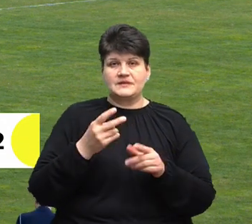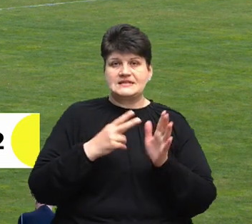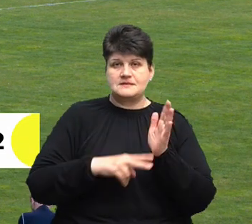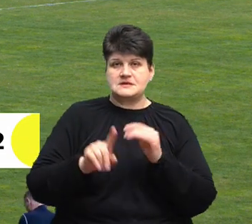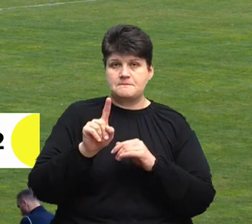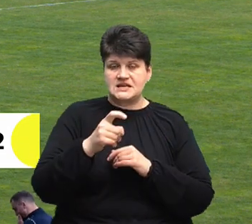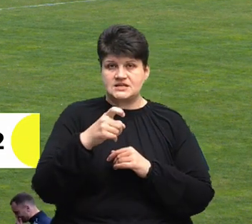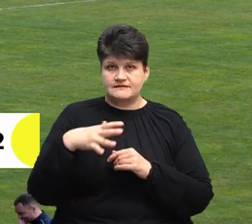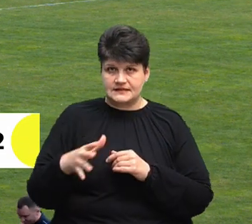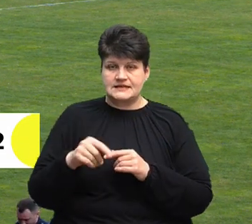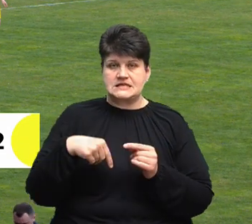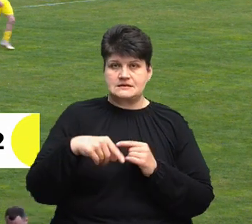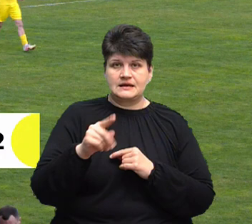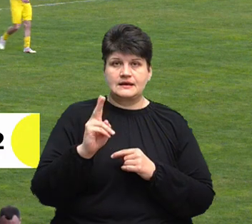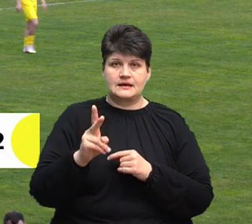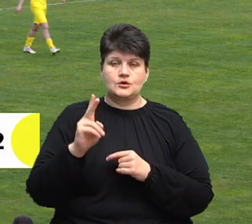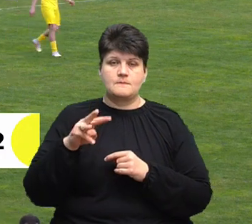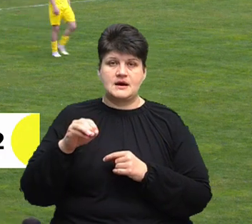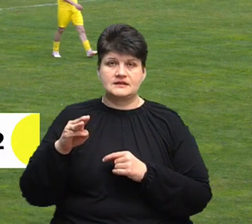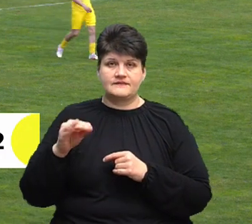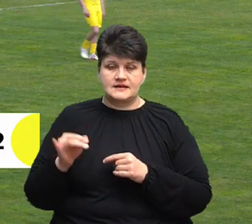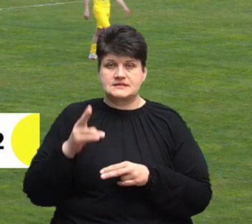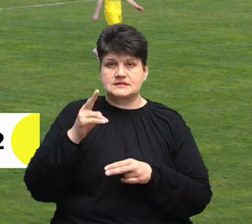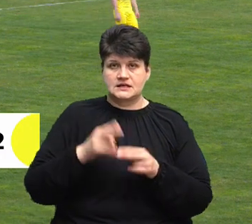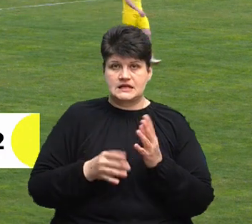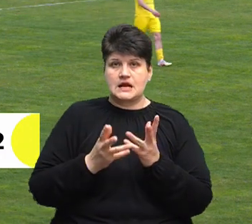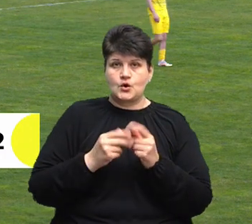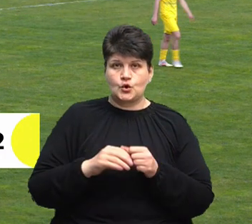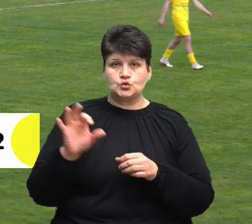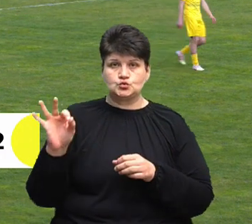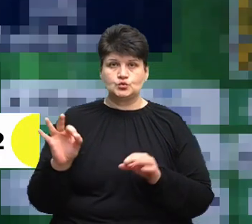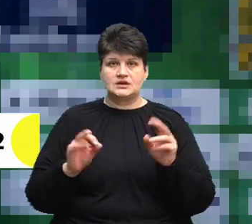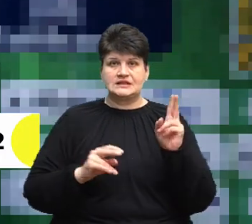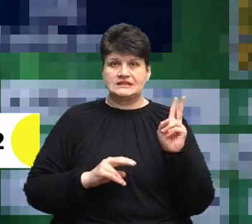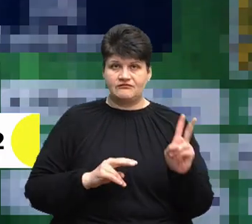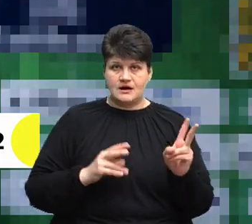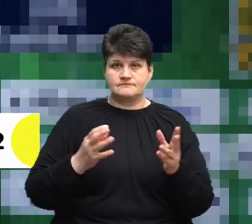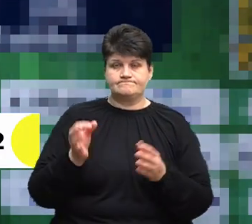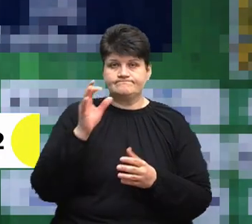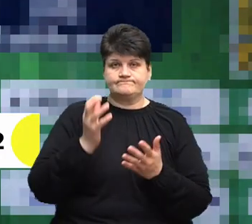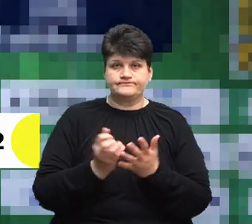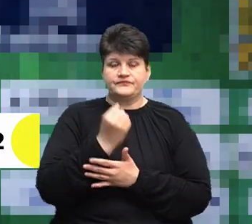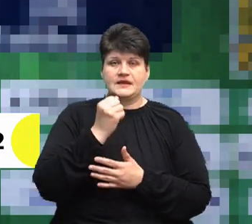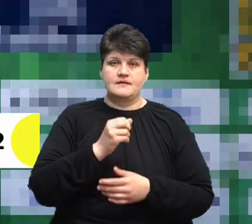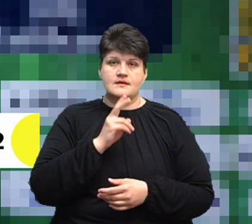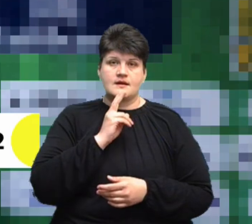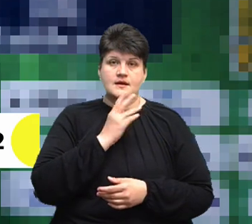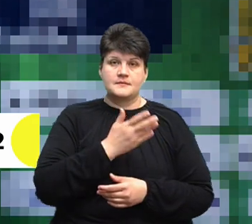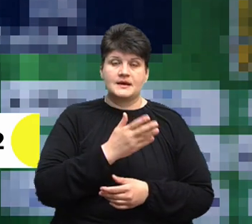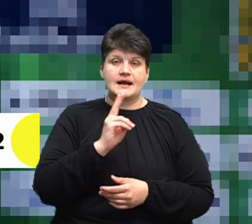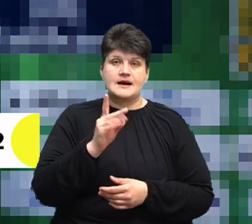забив Кирило Матвєєв. Матч завершився з рахунком 0-2 на користь Кременя. Ця перемога дуже важлива, тому що ми